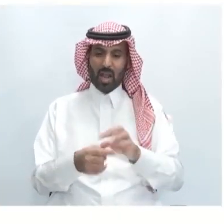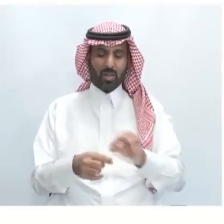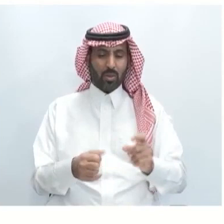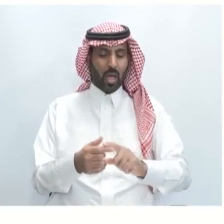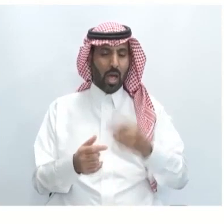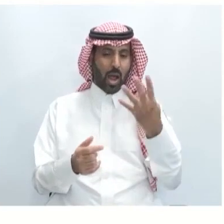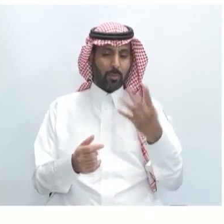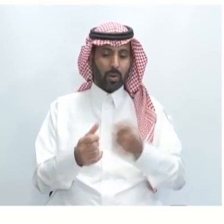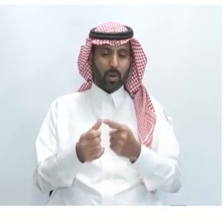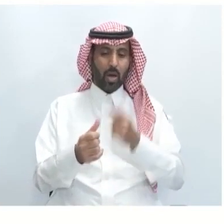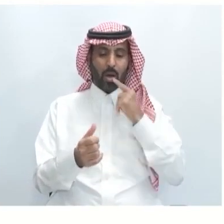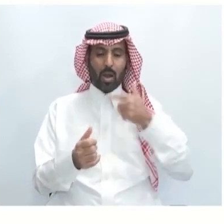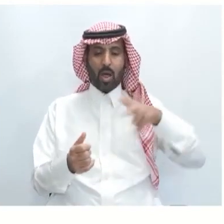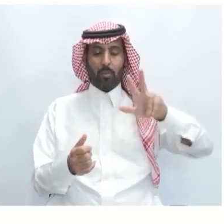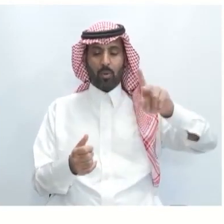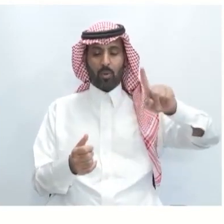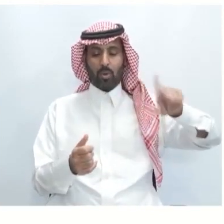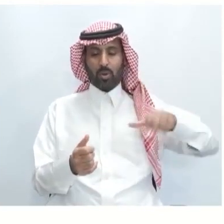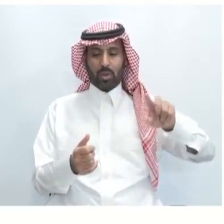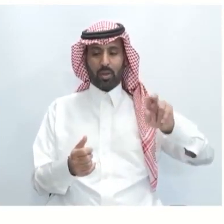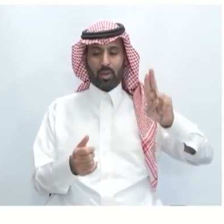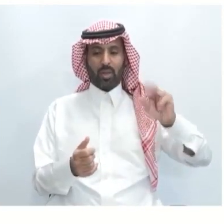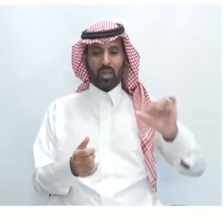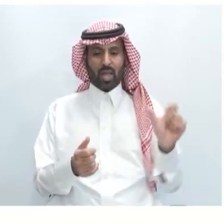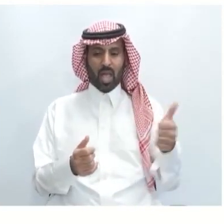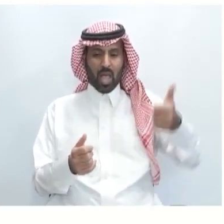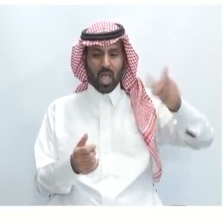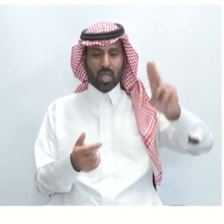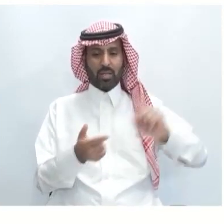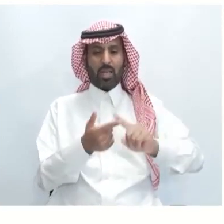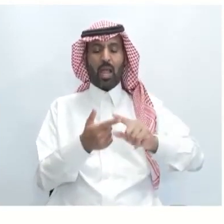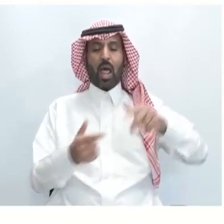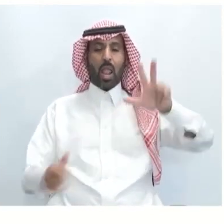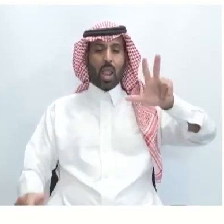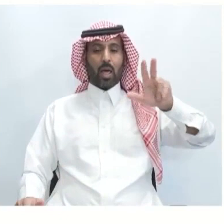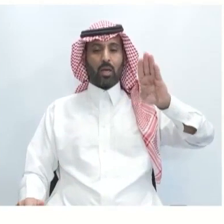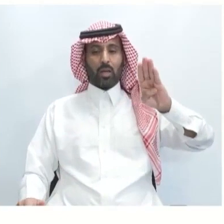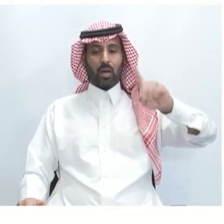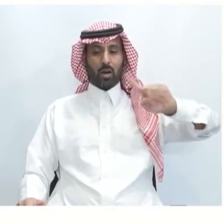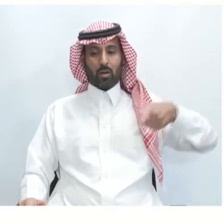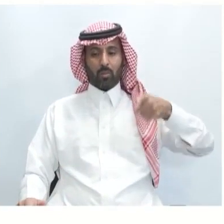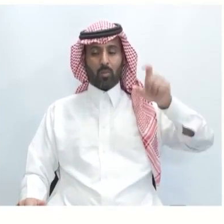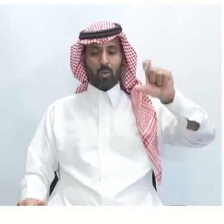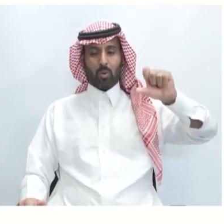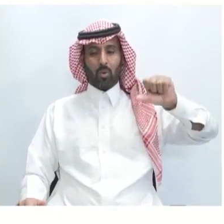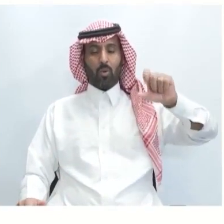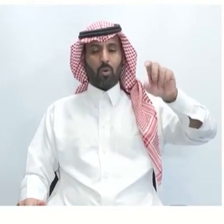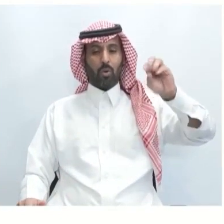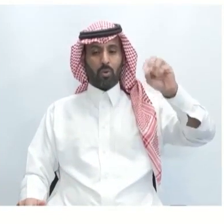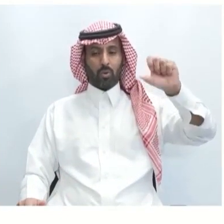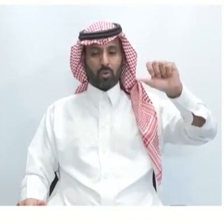اليوم الكربوهيدرات الليبيدات والاحماض النوويه اذا سنبدا هنا اليوم في البروتينات